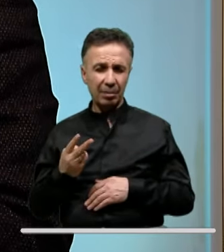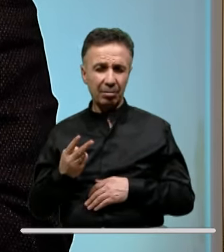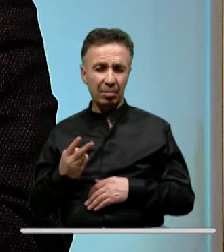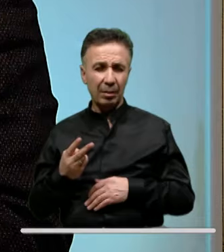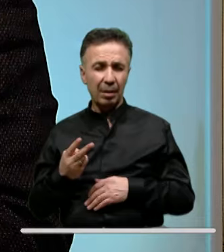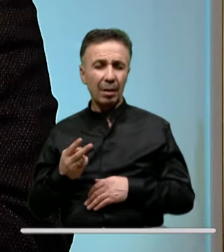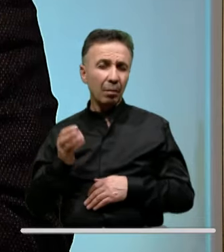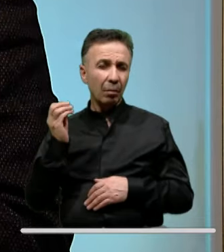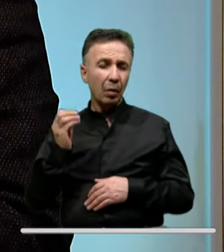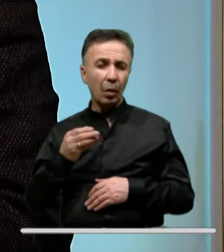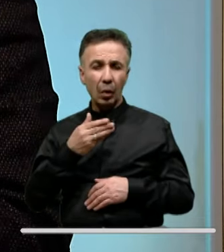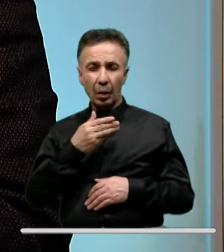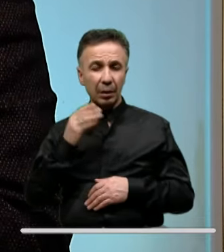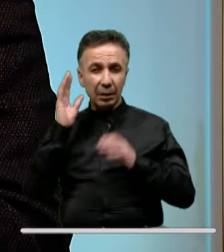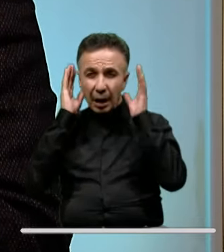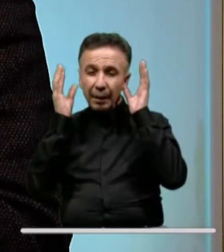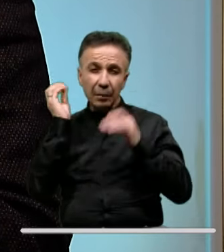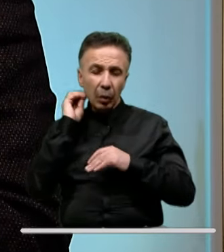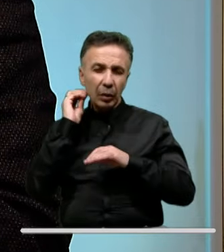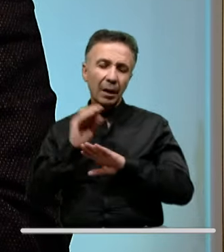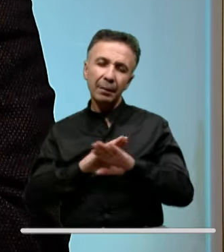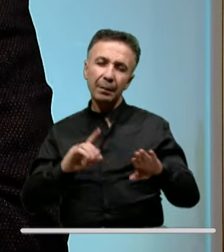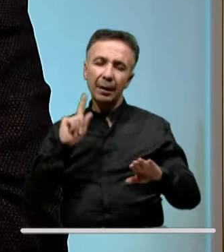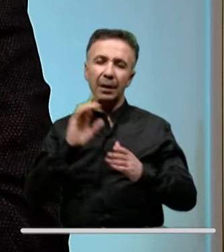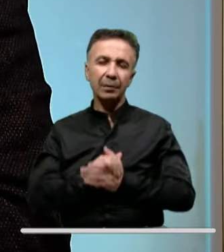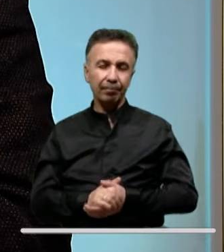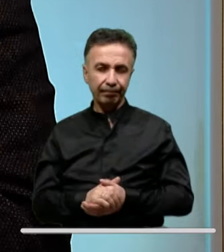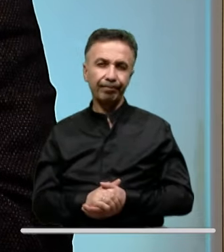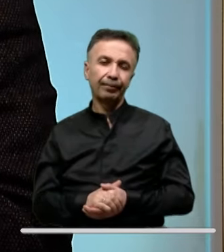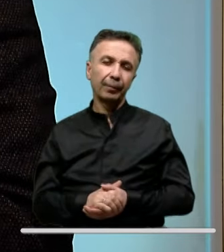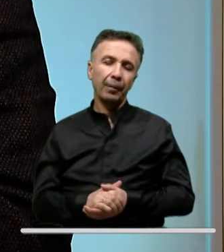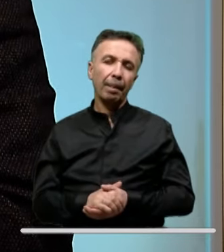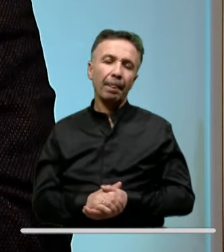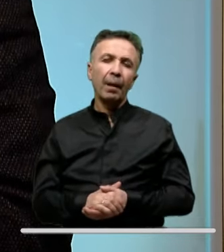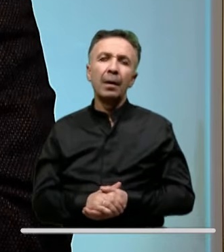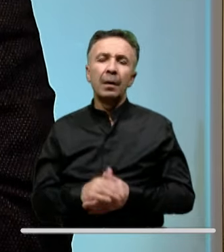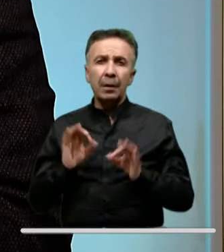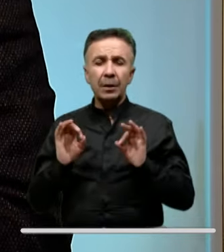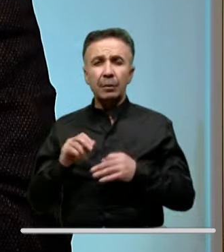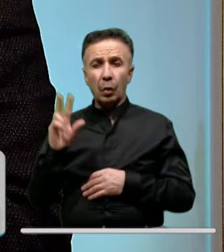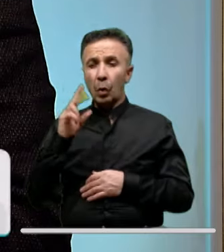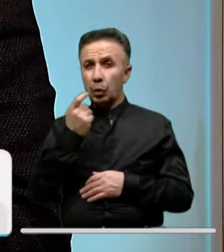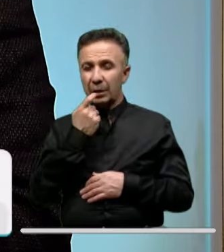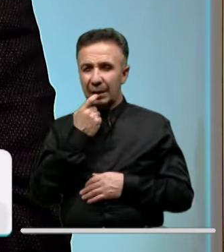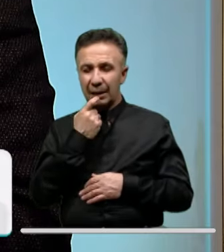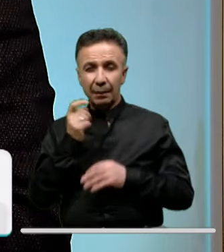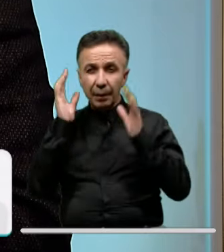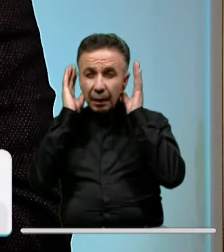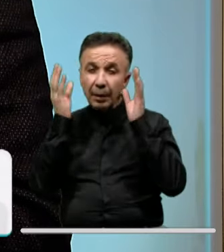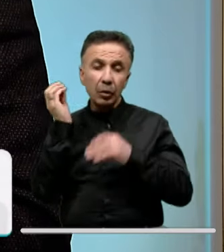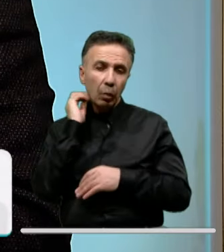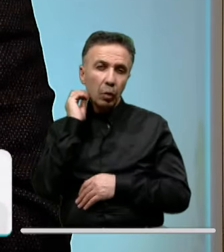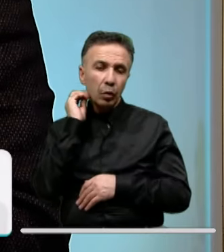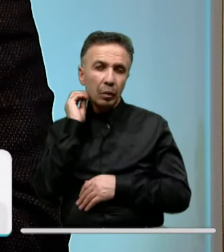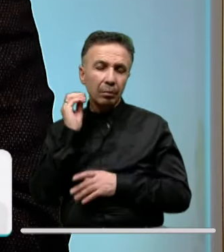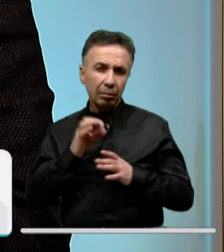idrakına, bilincine vardıysak ne yapmam lazım? Bir an önce bunu telafi etmemiz lazım. Yani şu anda 30 yıllık namaz